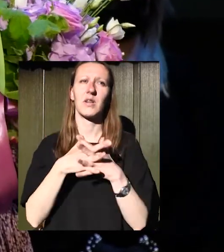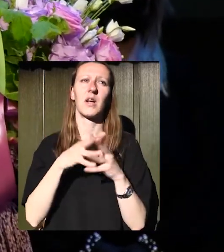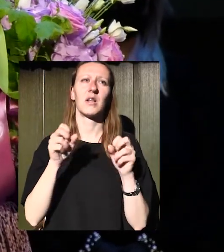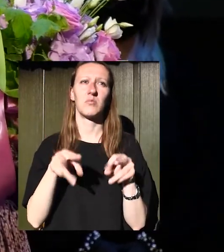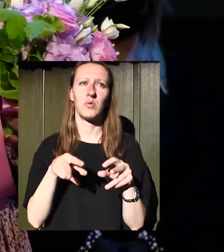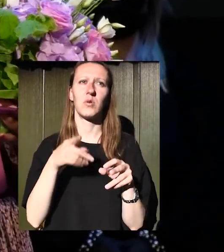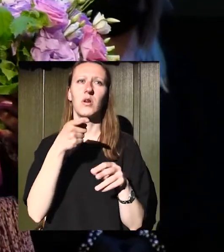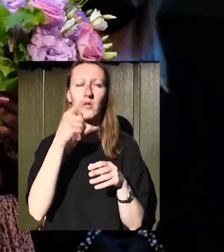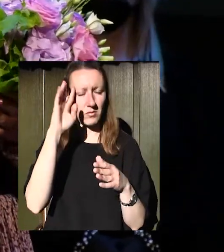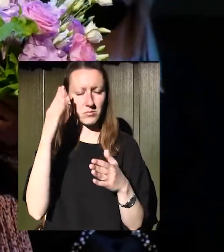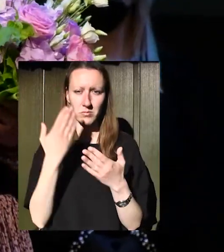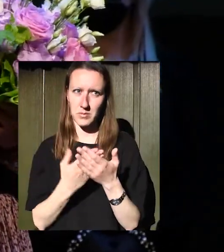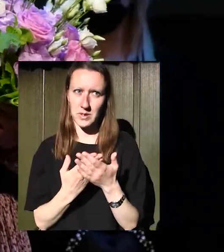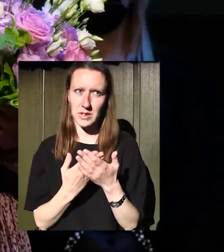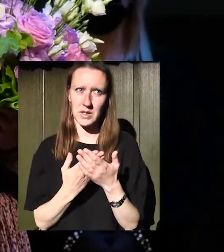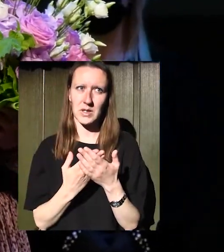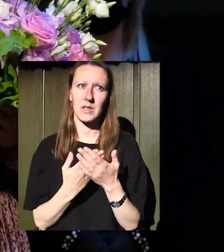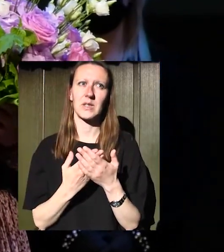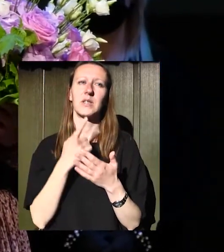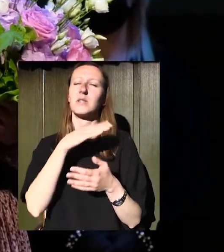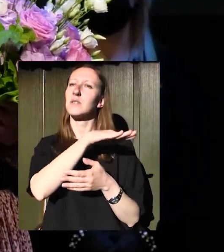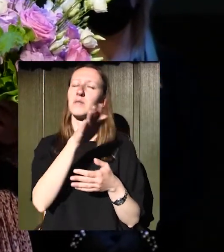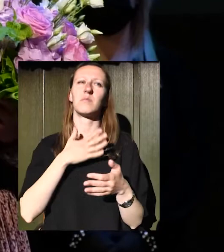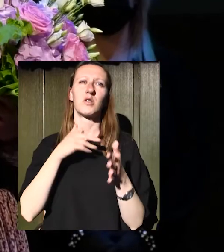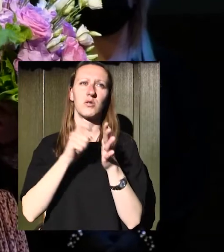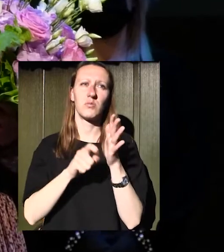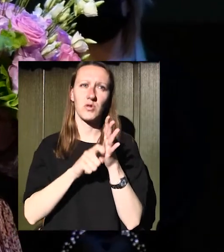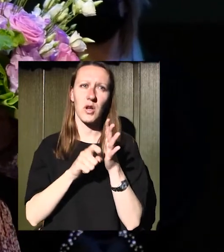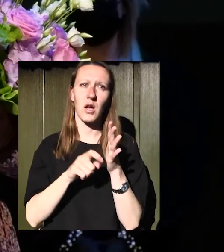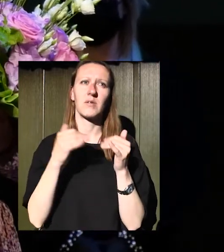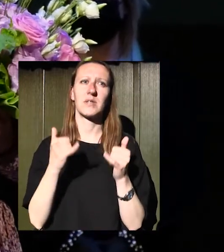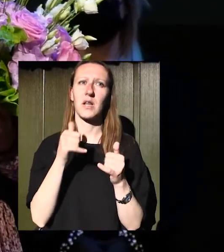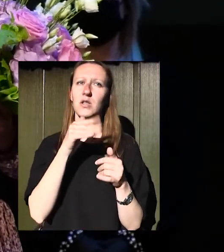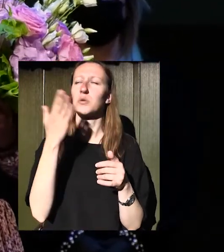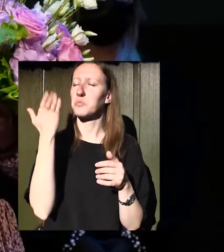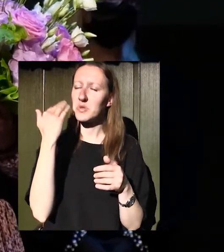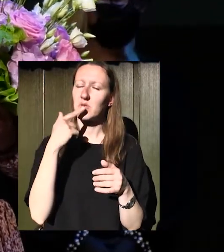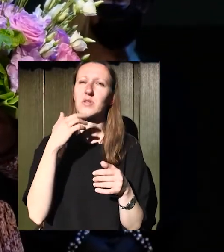zahvaliti gradu Puli na ovom priznanju i svim našim članovima,